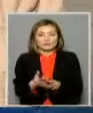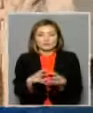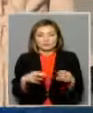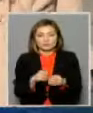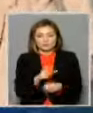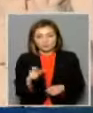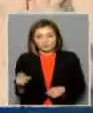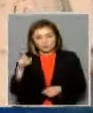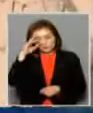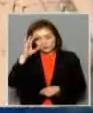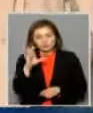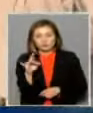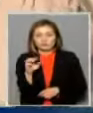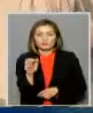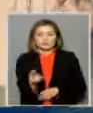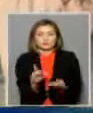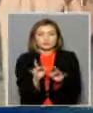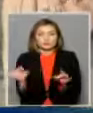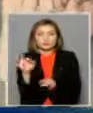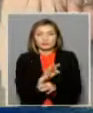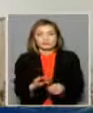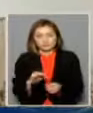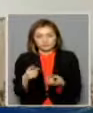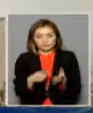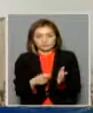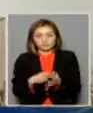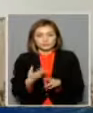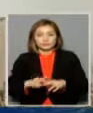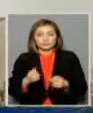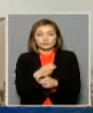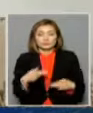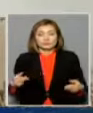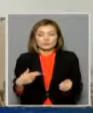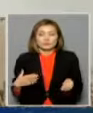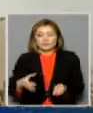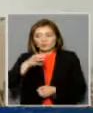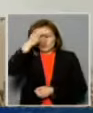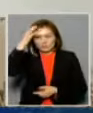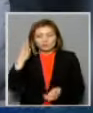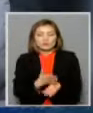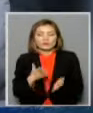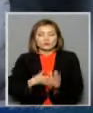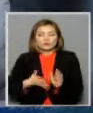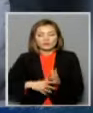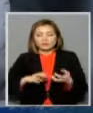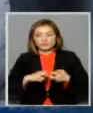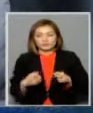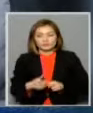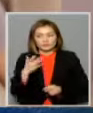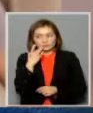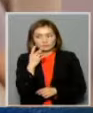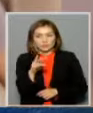обществе. Психолог Сейильбек Мырзабай глубоко исследует эту тему. Сфера науки, которая изучает эту проблему,